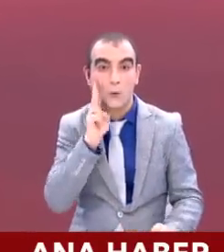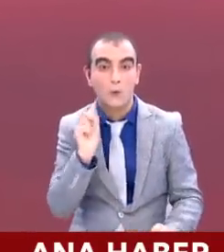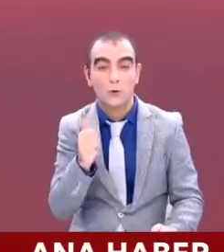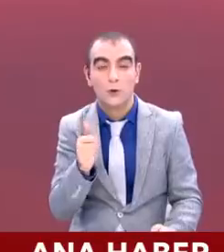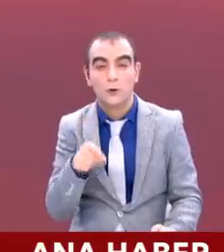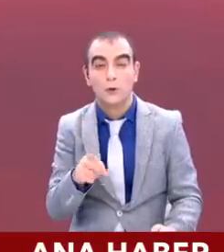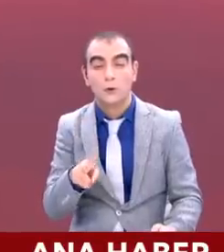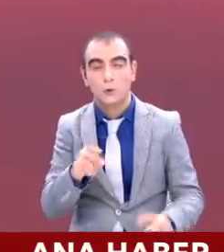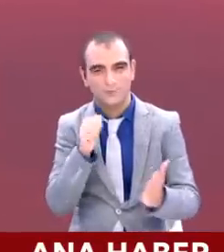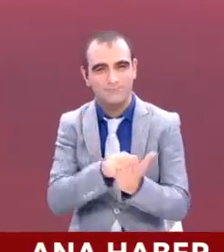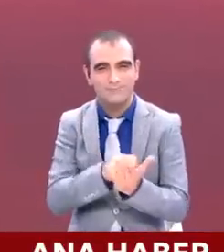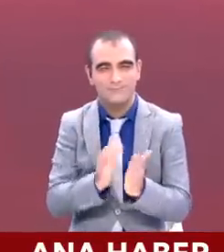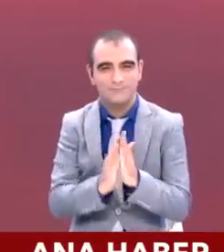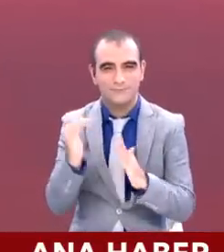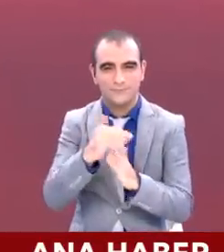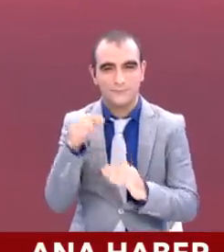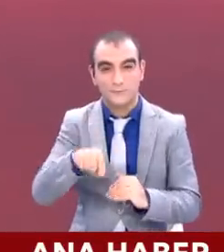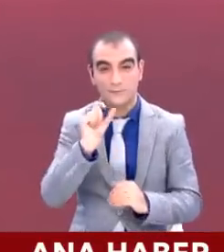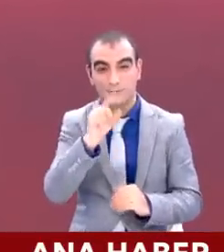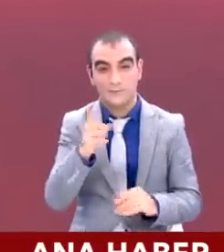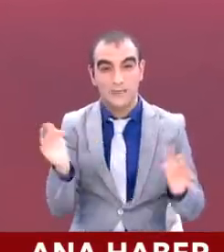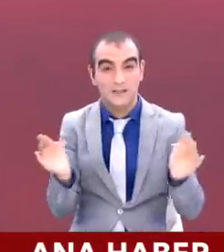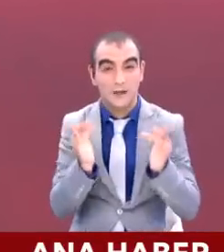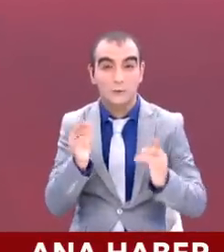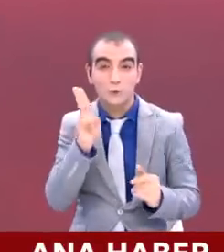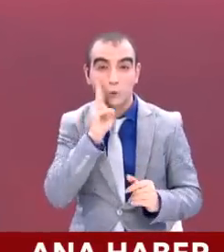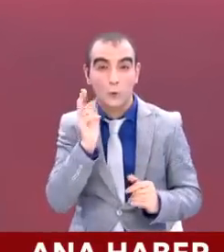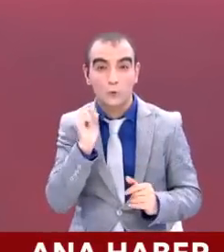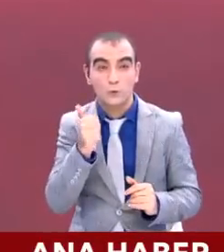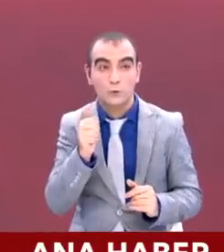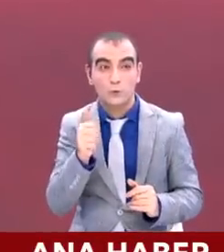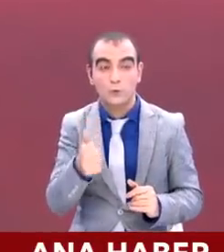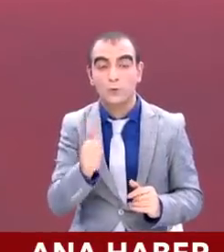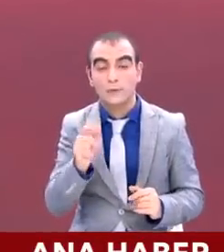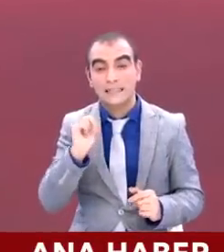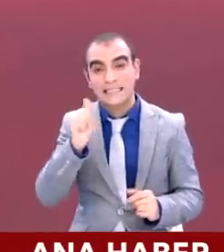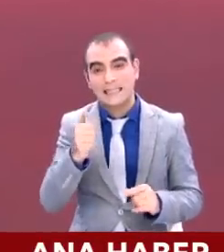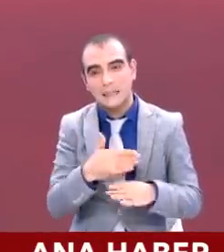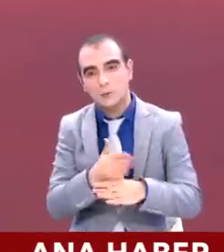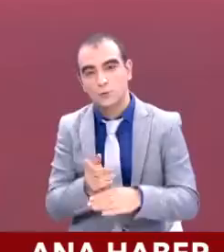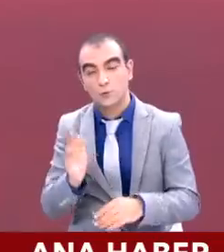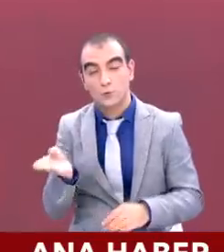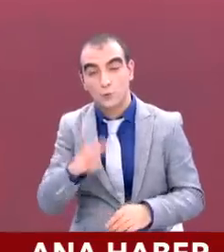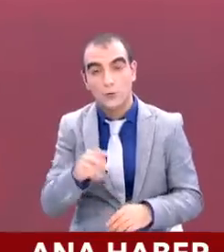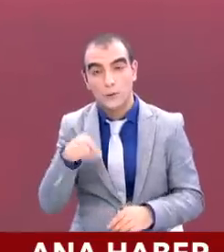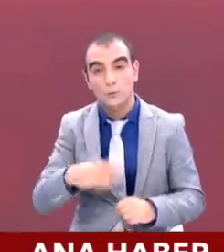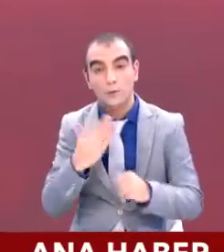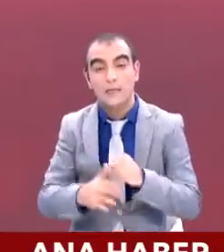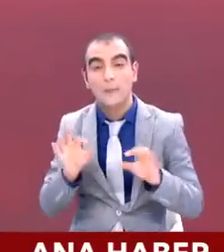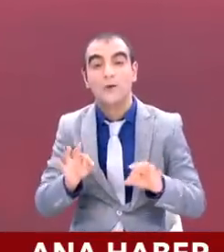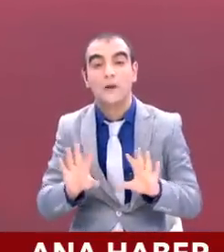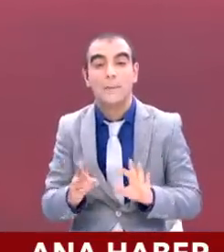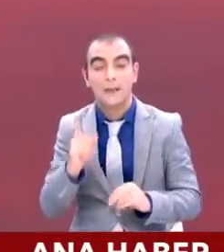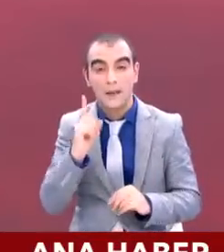yani Medya üzerinden bunların aktarılması tartışılmasında son gün Yarından itibaren bu yasak şimdi Dolayısıyla bu yasak başlamadan önce